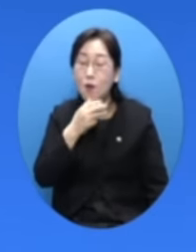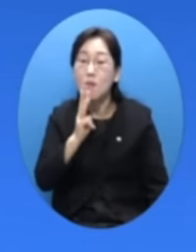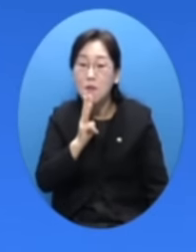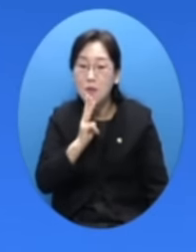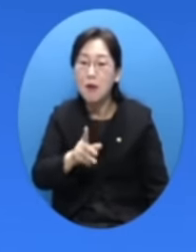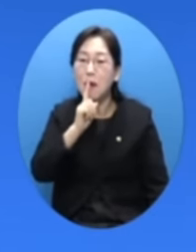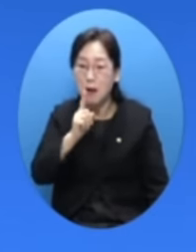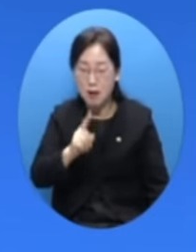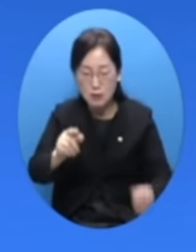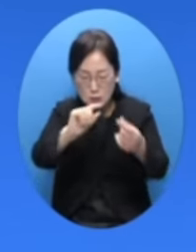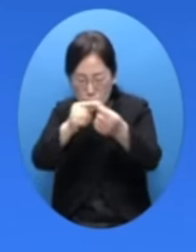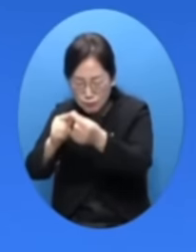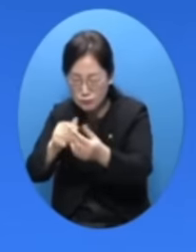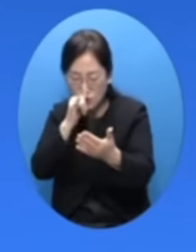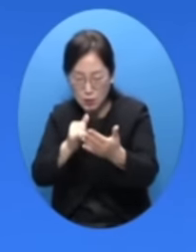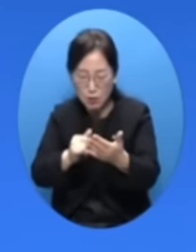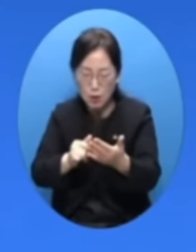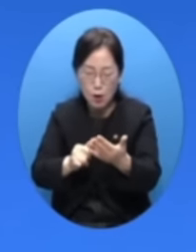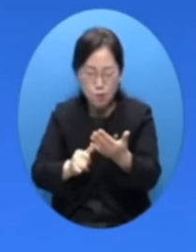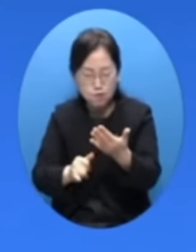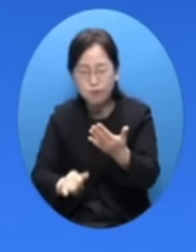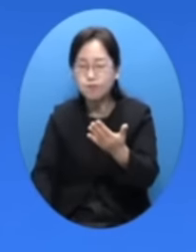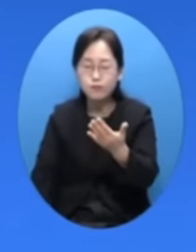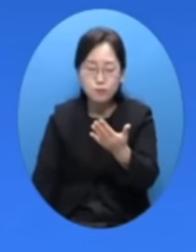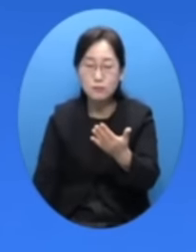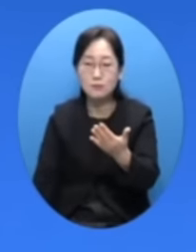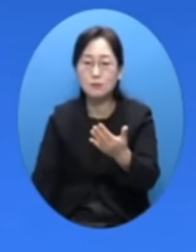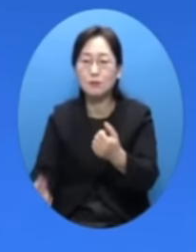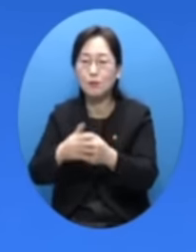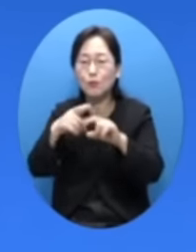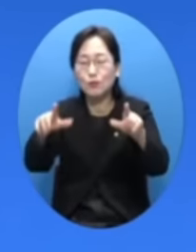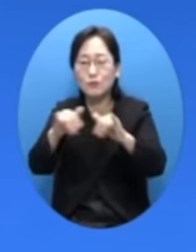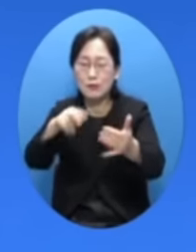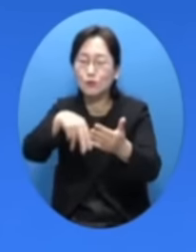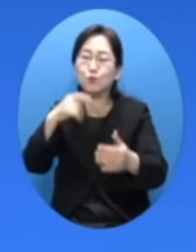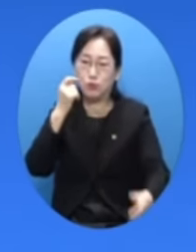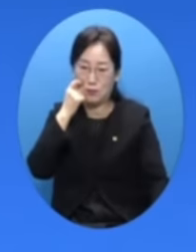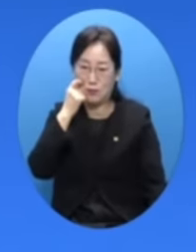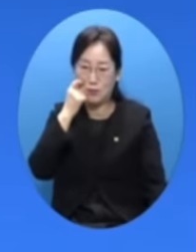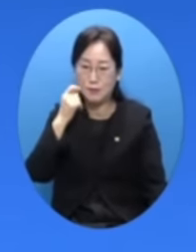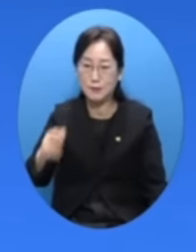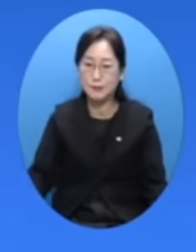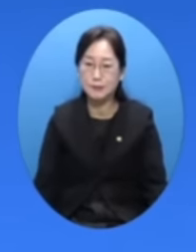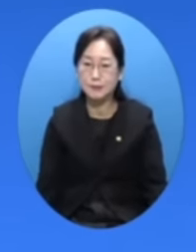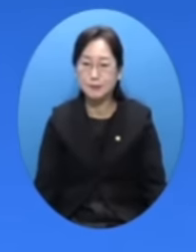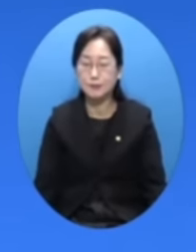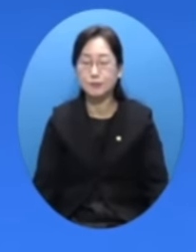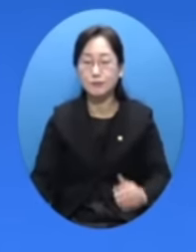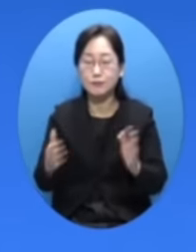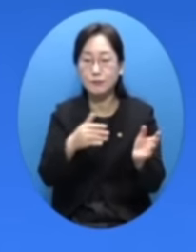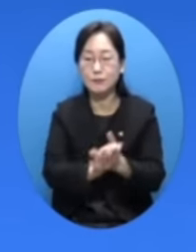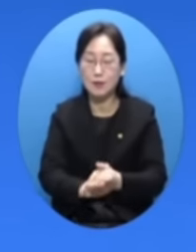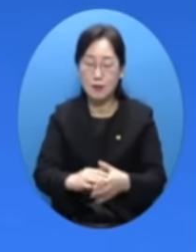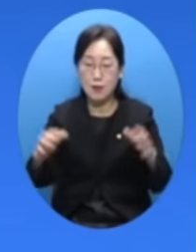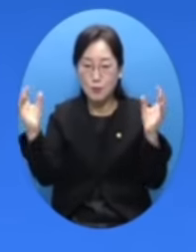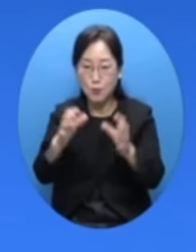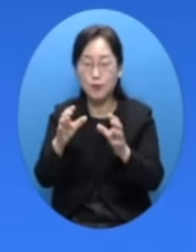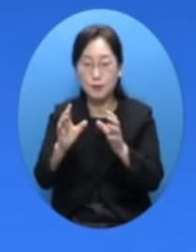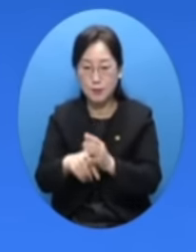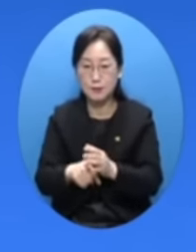앉아있다만 나옵니다. 그래서 카톨릭은 예식적인 종교였습니다. 늘 거기서 매 모일 때마다 성찬을